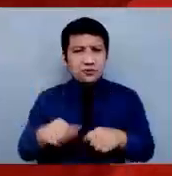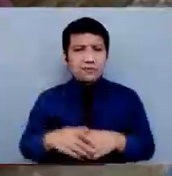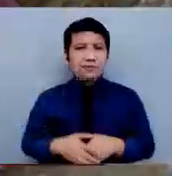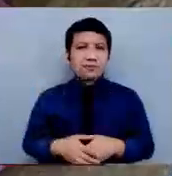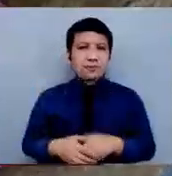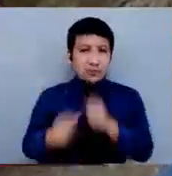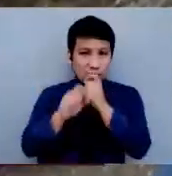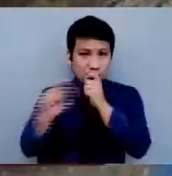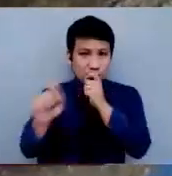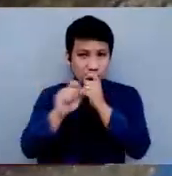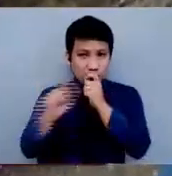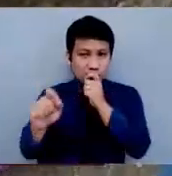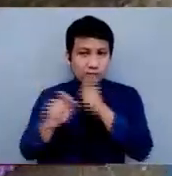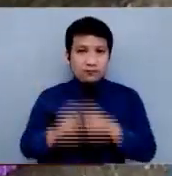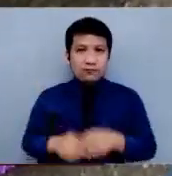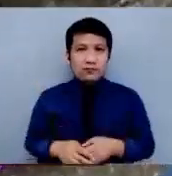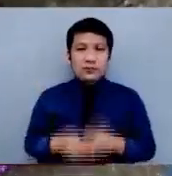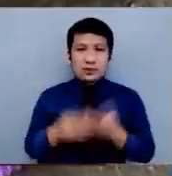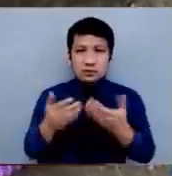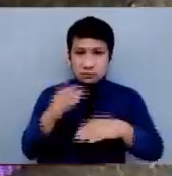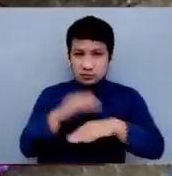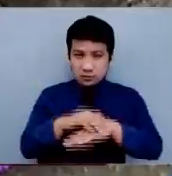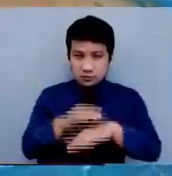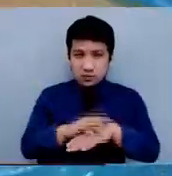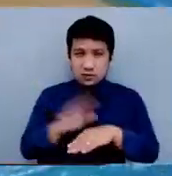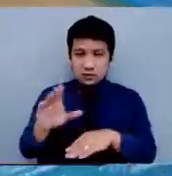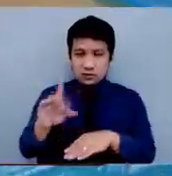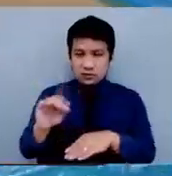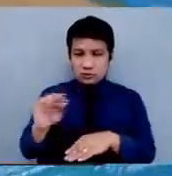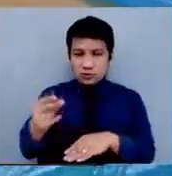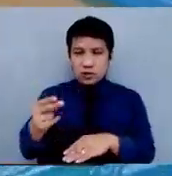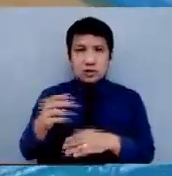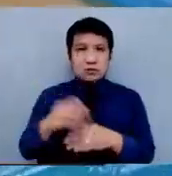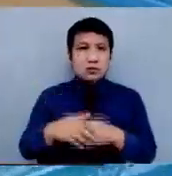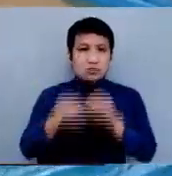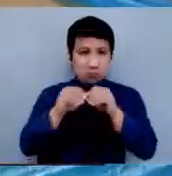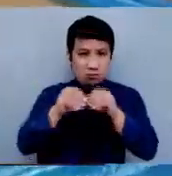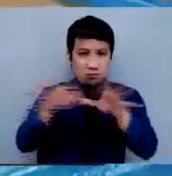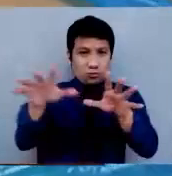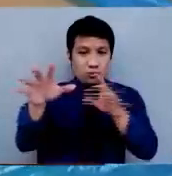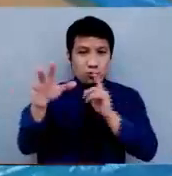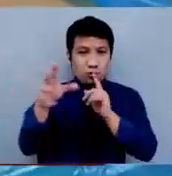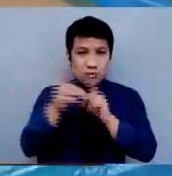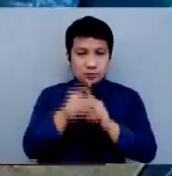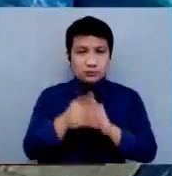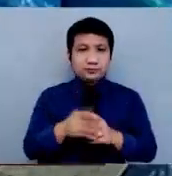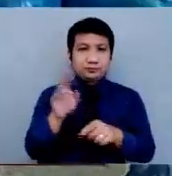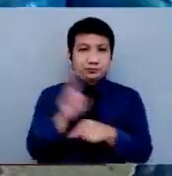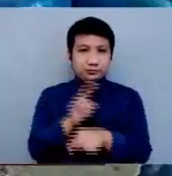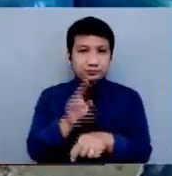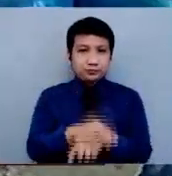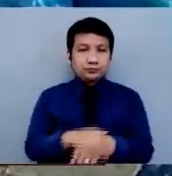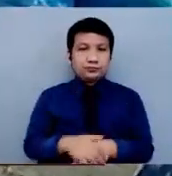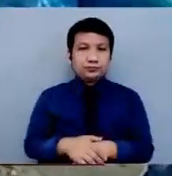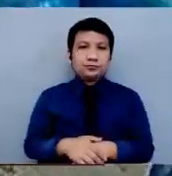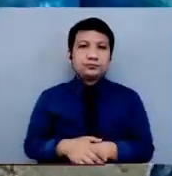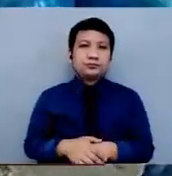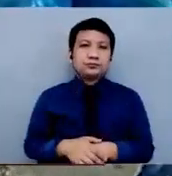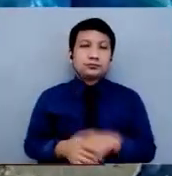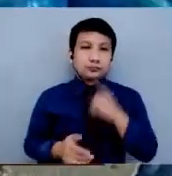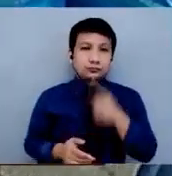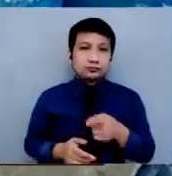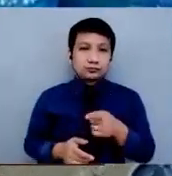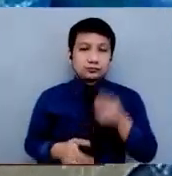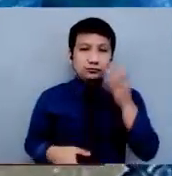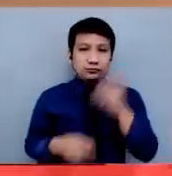turotot. At sa gitna ng babala ng DOH na posibleng pagmula na hawaan ng COVID-19 ang paggamit nito, may sagot dyan ang mga tindero